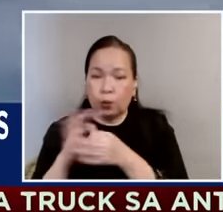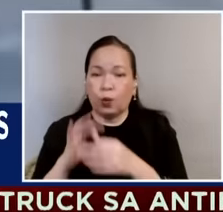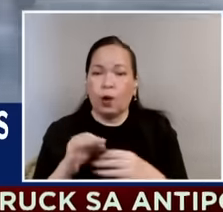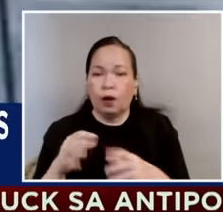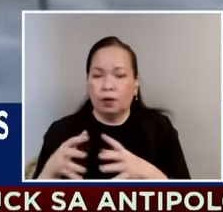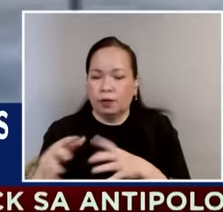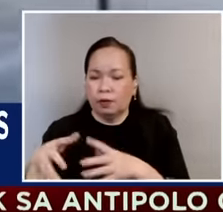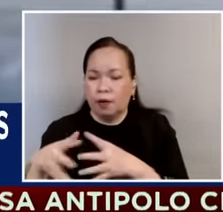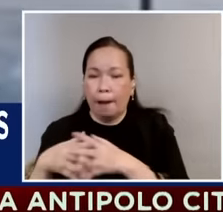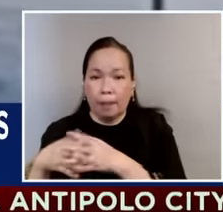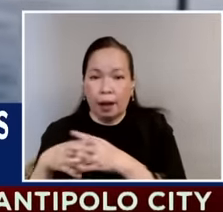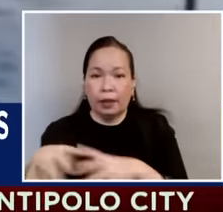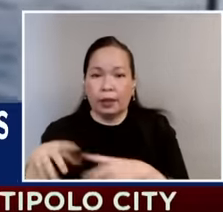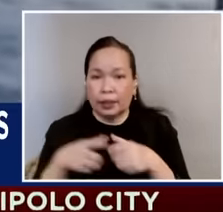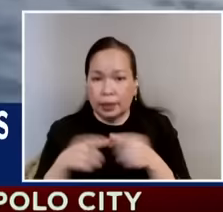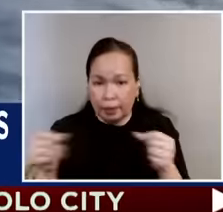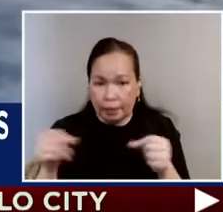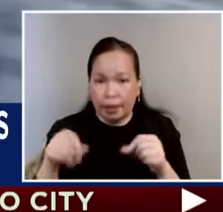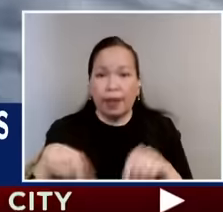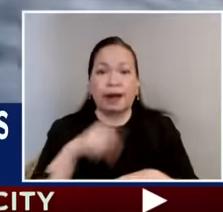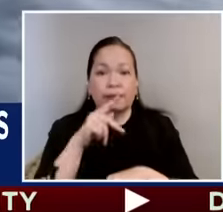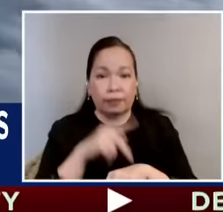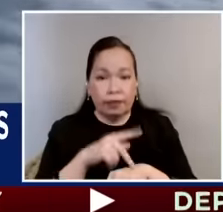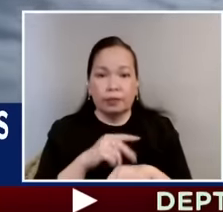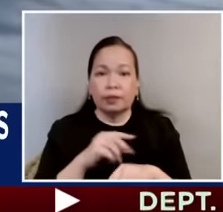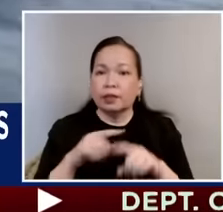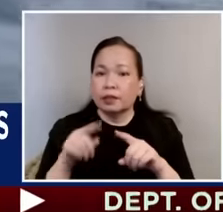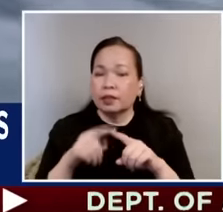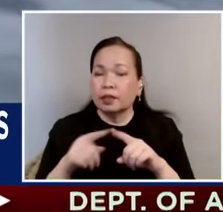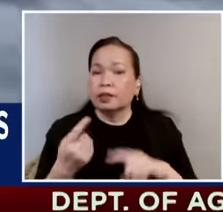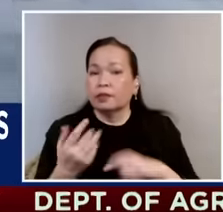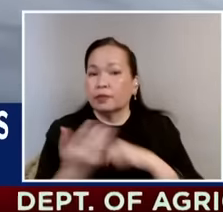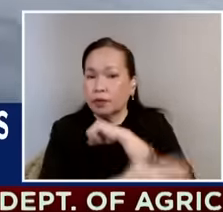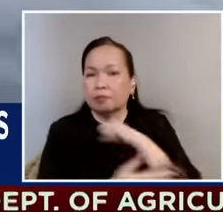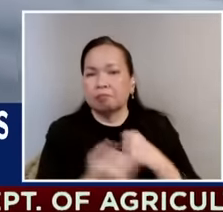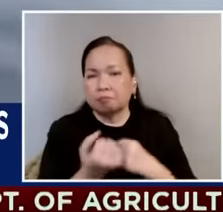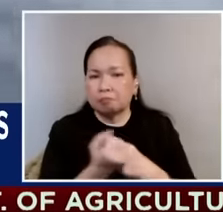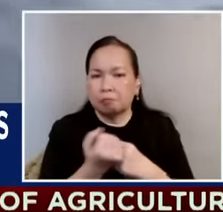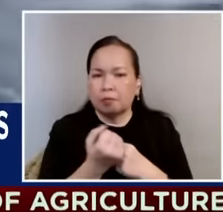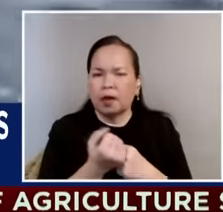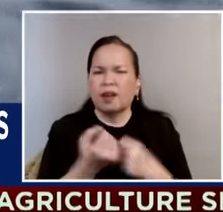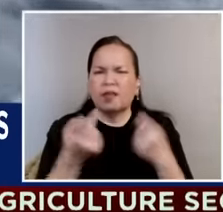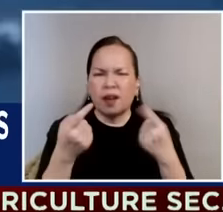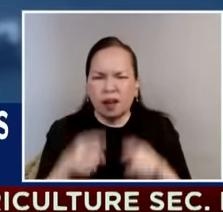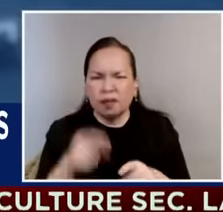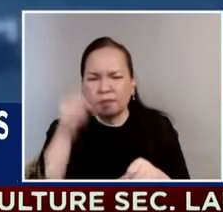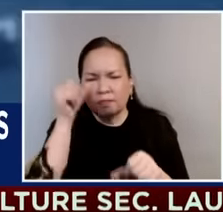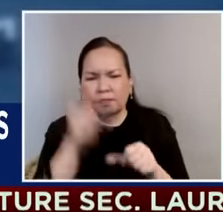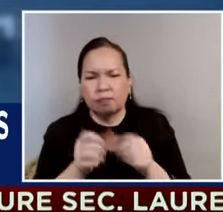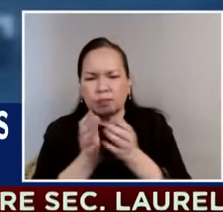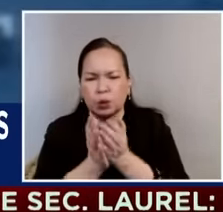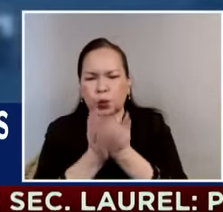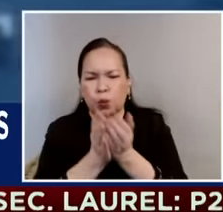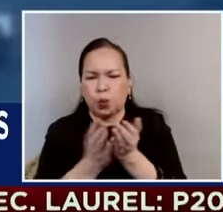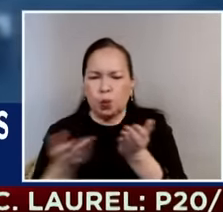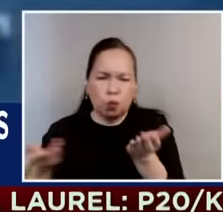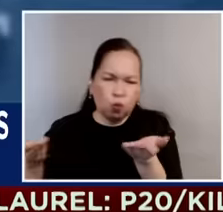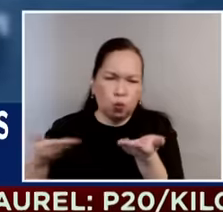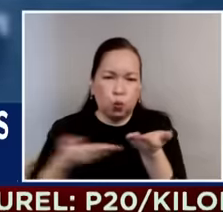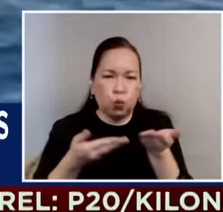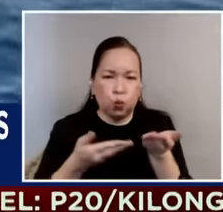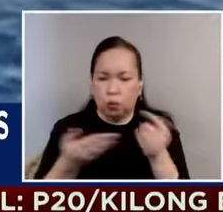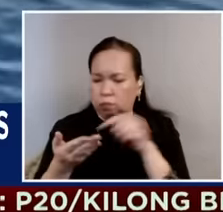beses ding naghayag ng suporta ang iba-ibang bansa sa Pilipinas sa harap ng ilang insidente ng pambubuli ng mga barko ng China sa mga barko